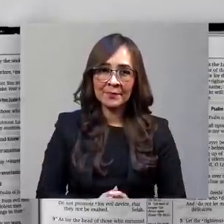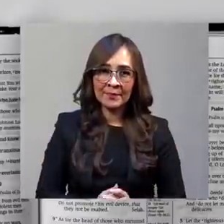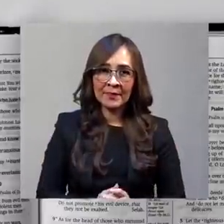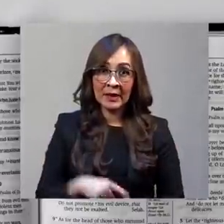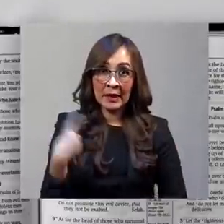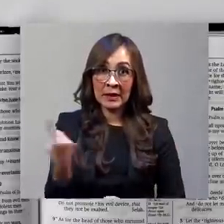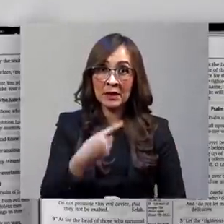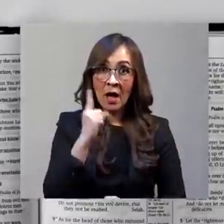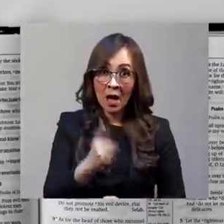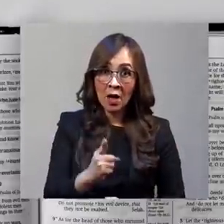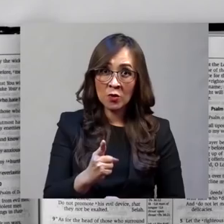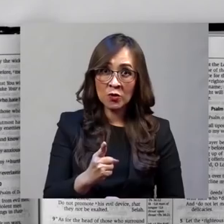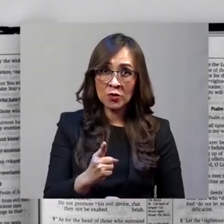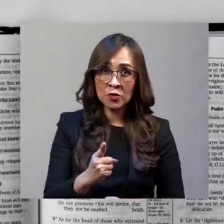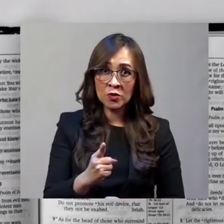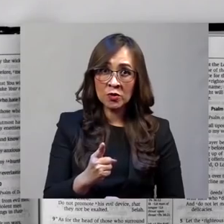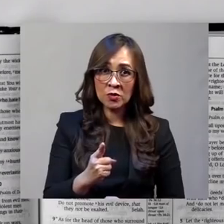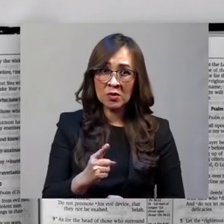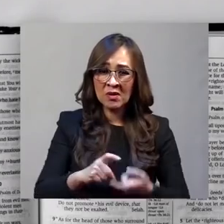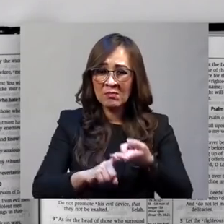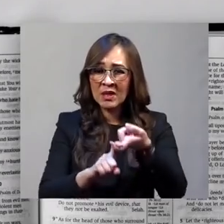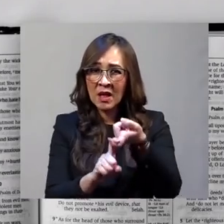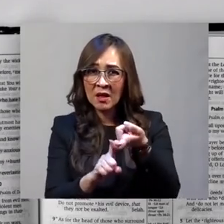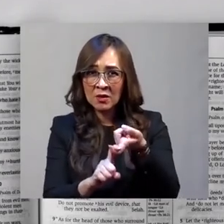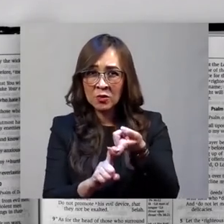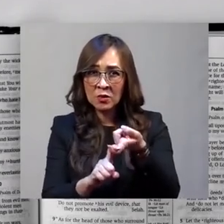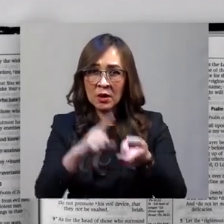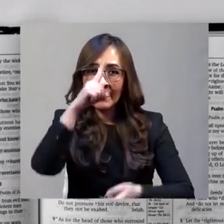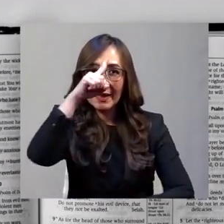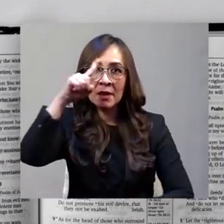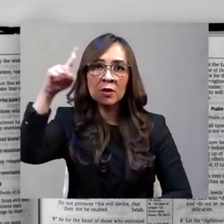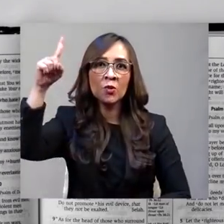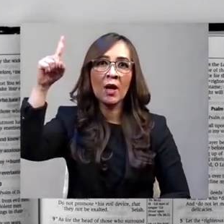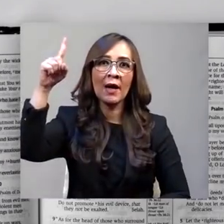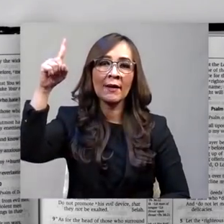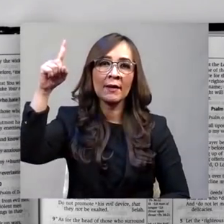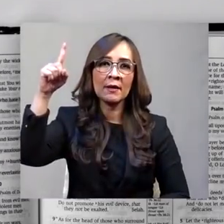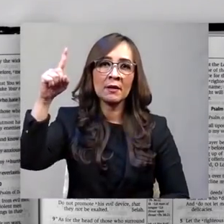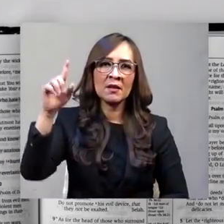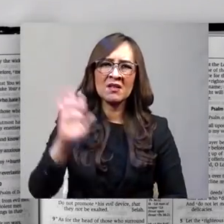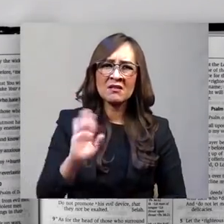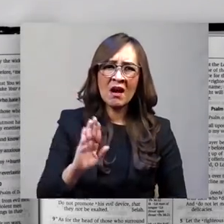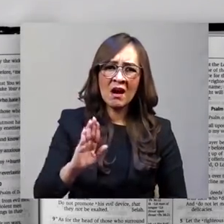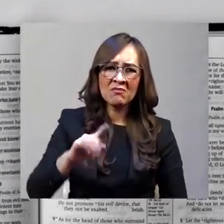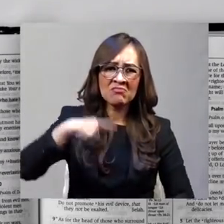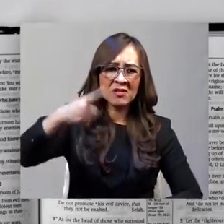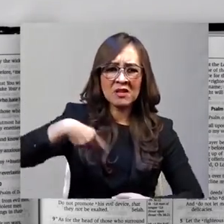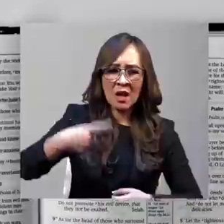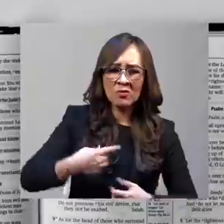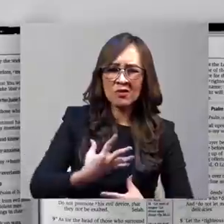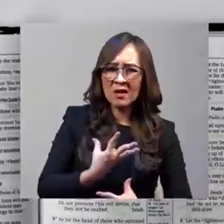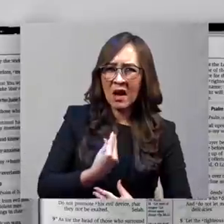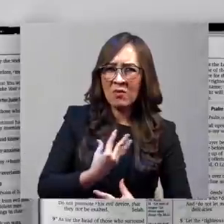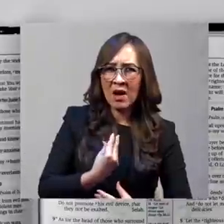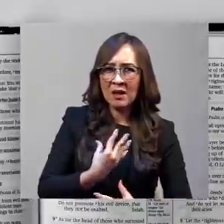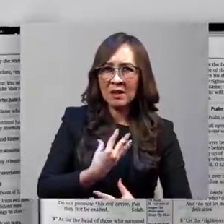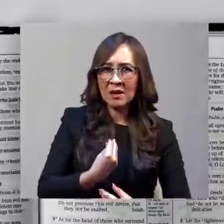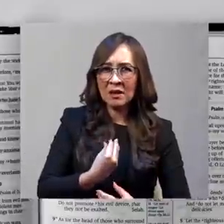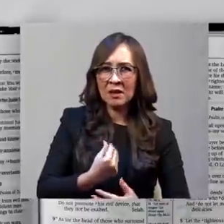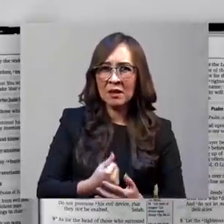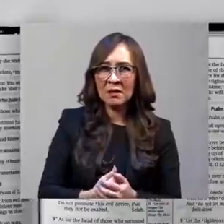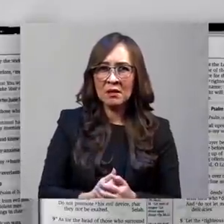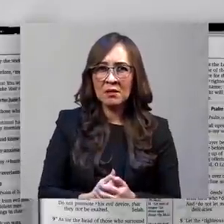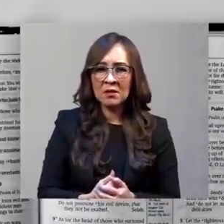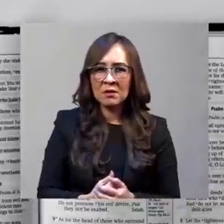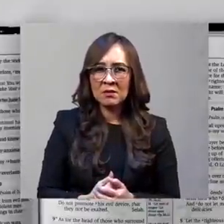harus mau bergantung penuh pada Tuhan. Bukan jadi orang yang selalu khawatir. Bukan jadi orang yang selalu berpikir, aduh bagaimana kalau begini,